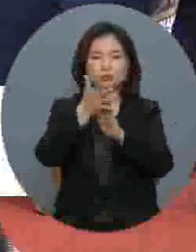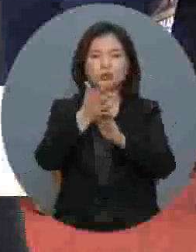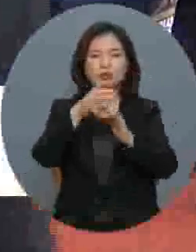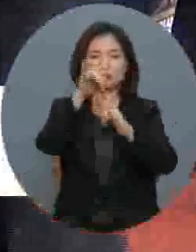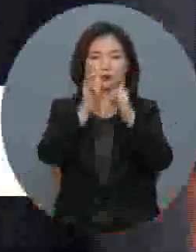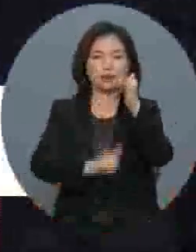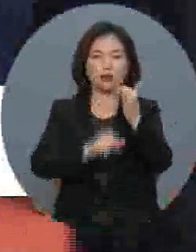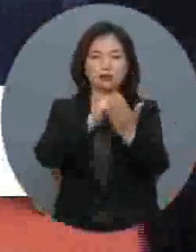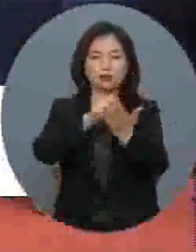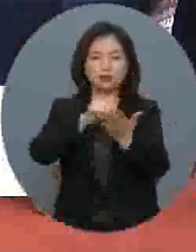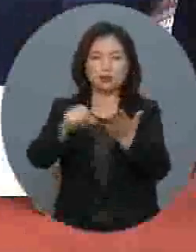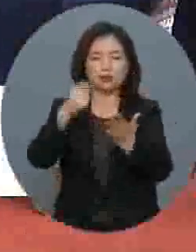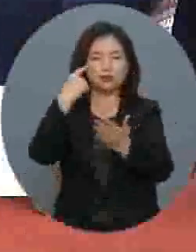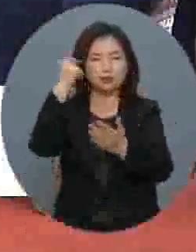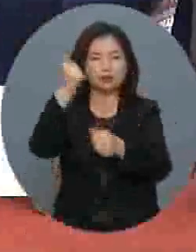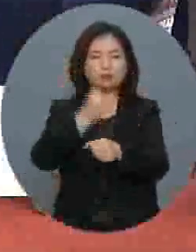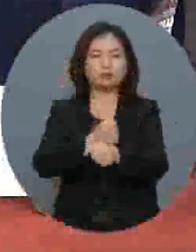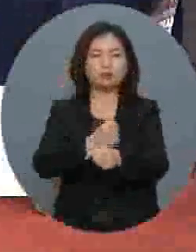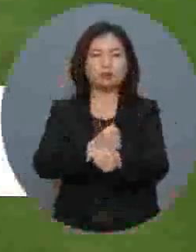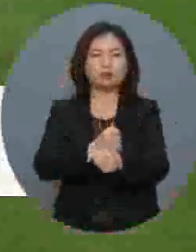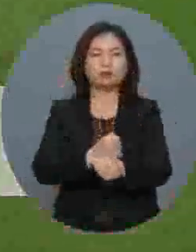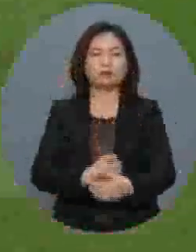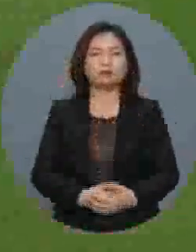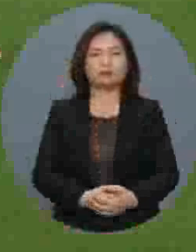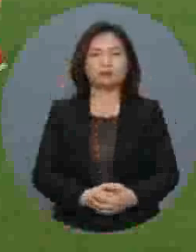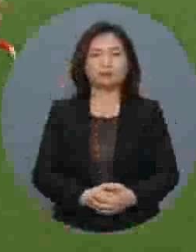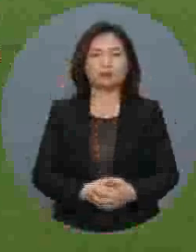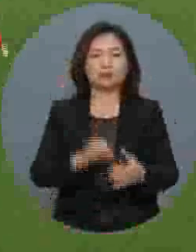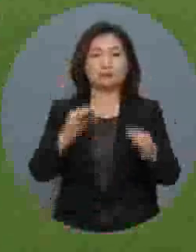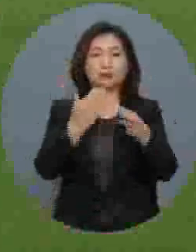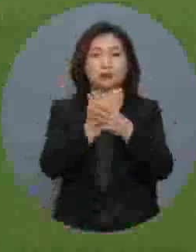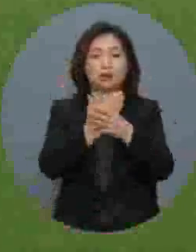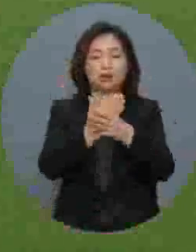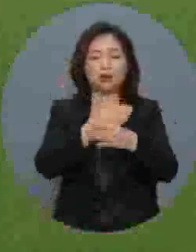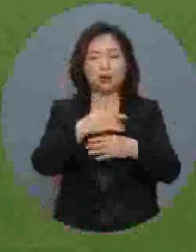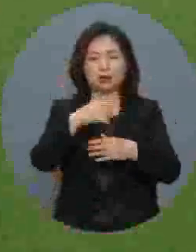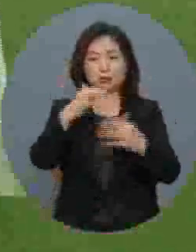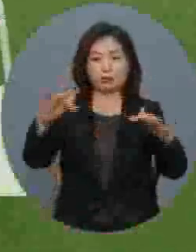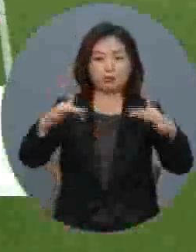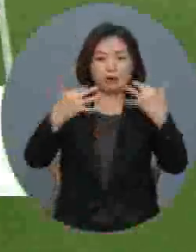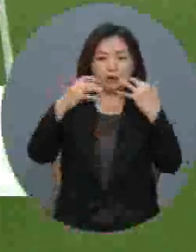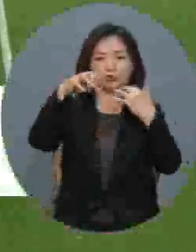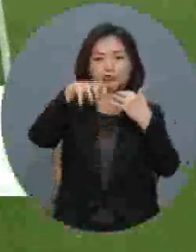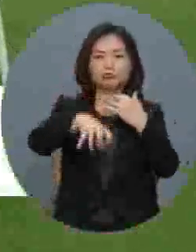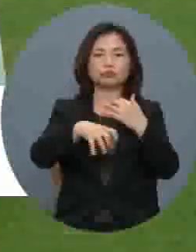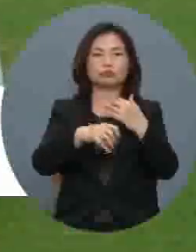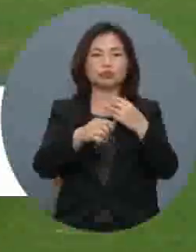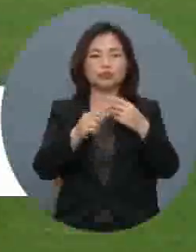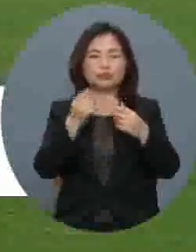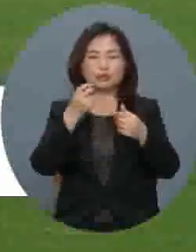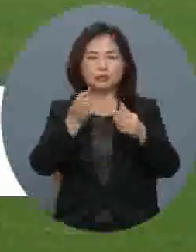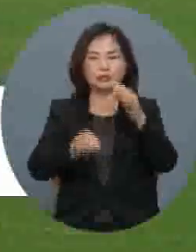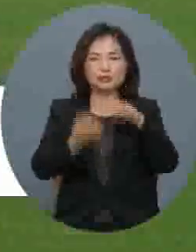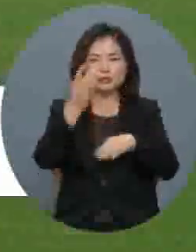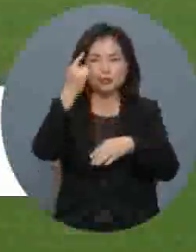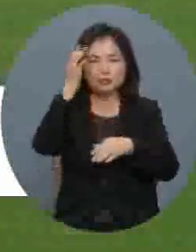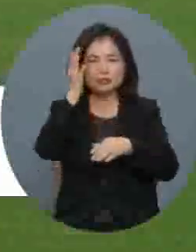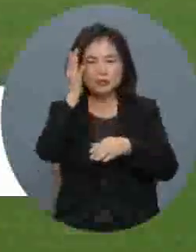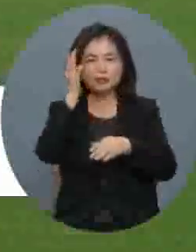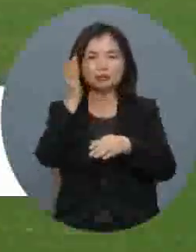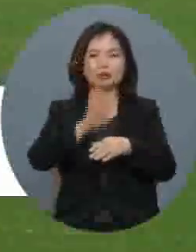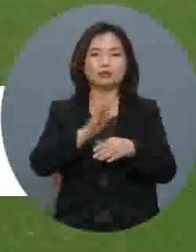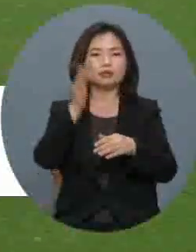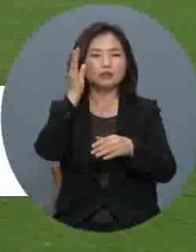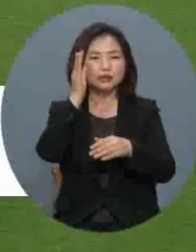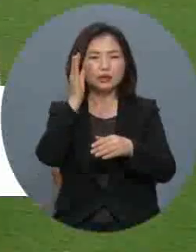하나의 역사를 쓴다 그렇게 생각을 하고 있습니다. 김천 홈팬들 앞에서 시즌 두 번째 승리를 노렸던 김천 상무.